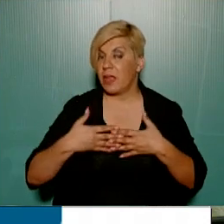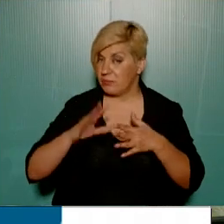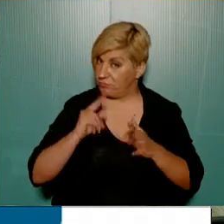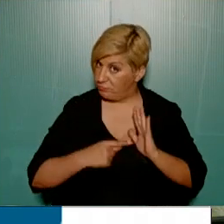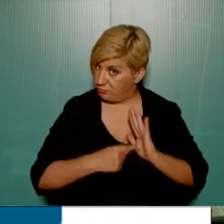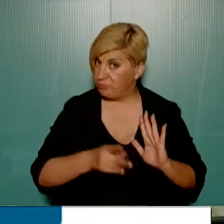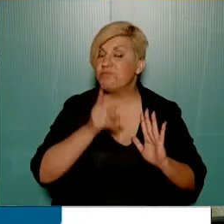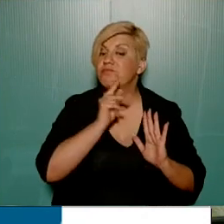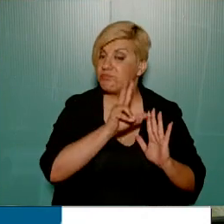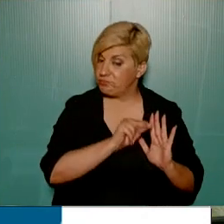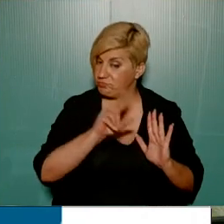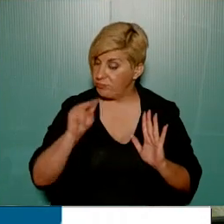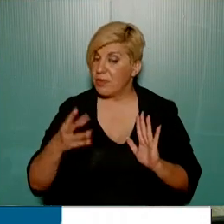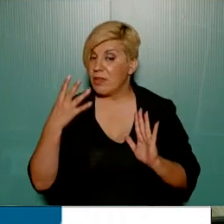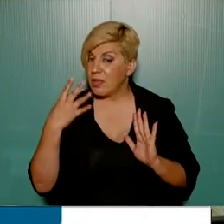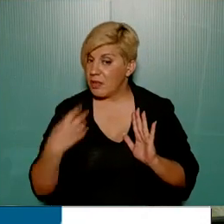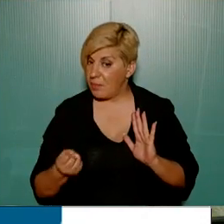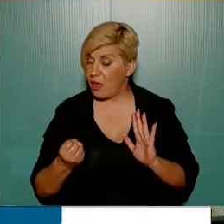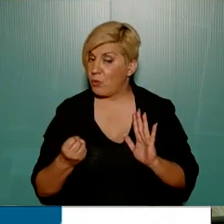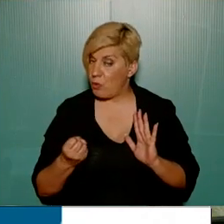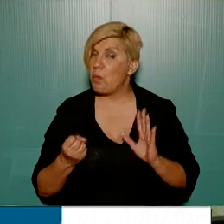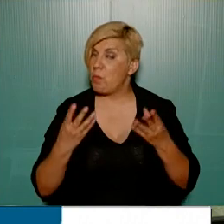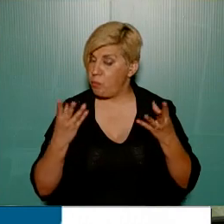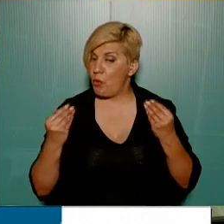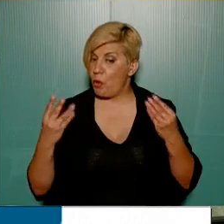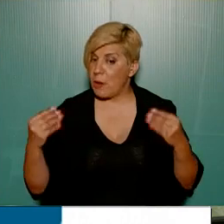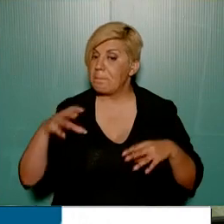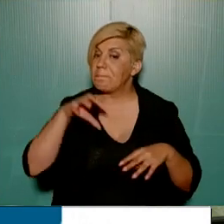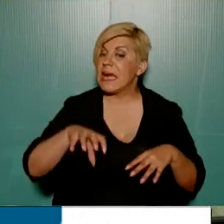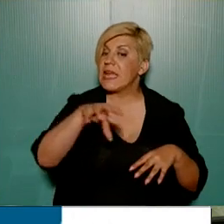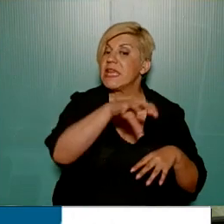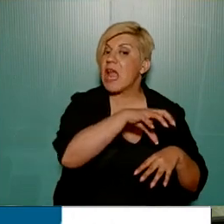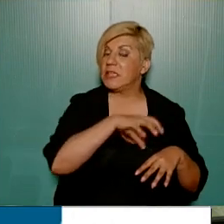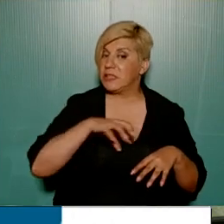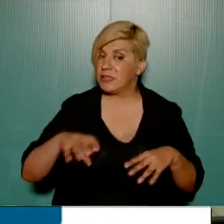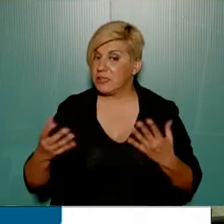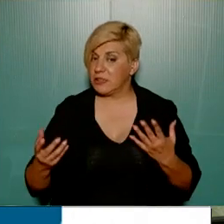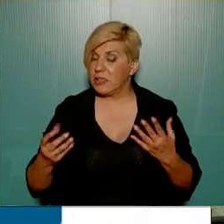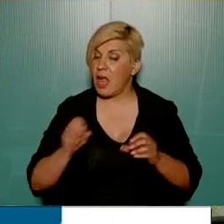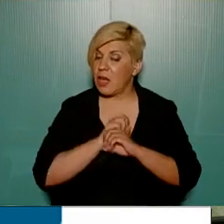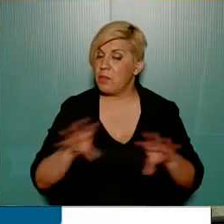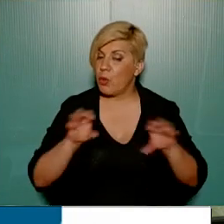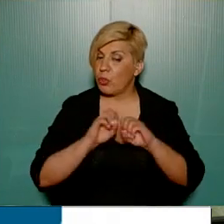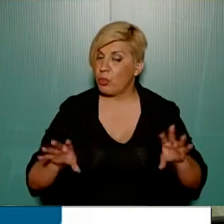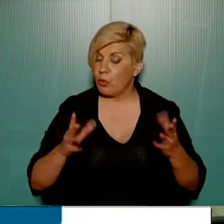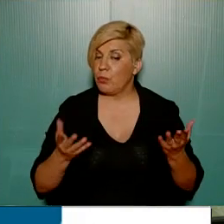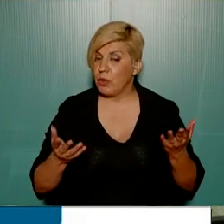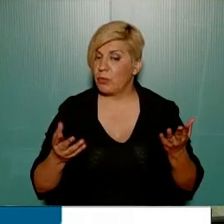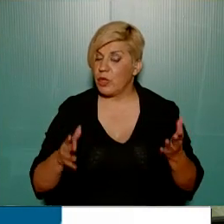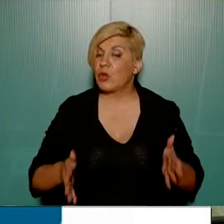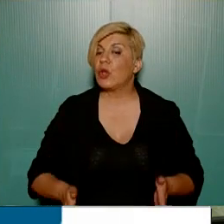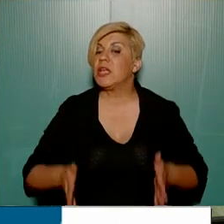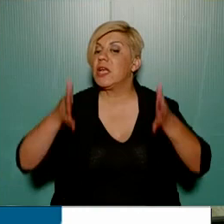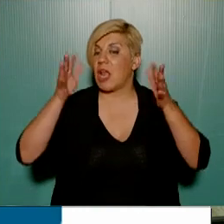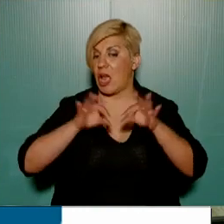παρουσιαστεί, υπάρχουν δηλαδή πολλές πηγές που μπορούμε να ενημερωθούμε για το κτηριακό συγκρότημα,